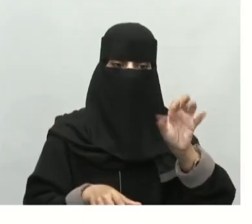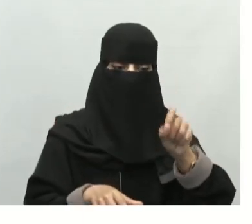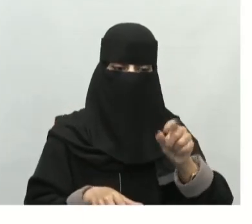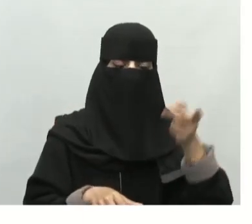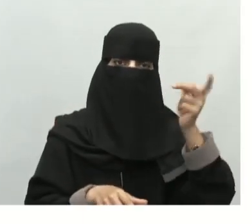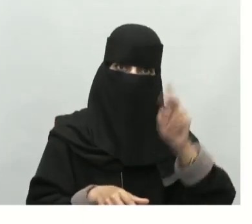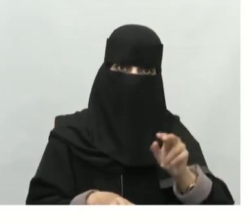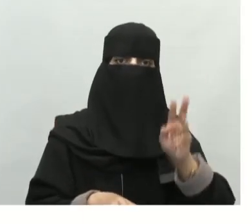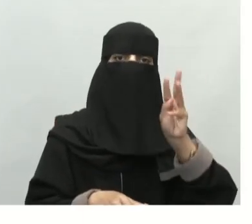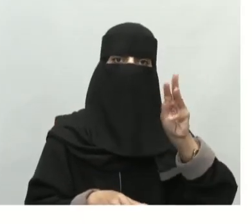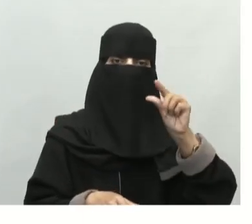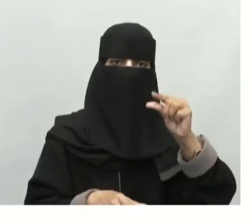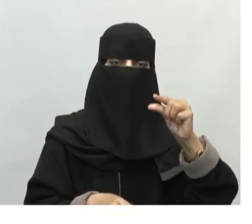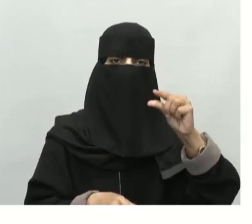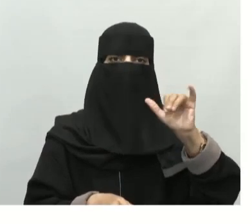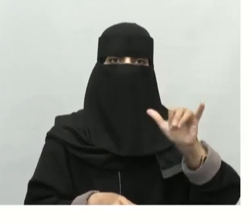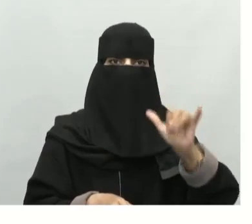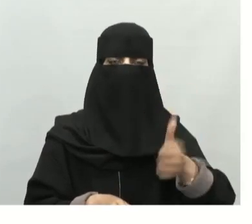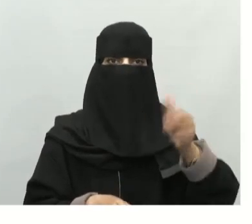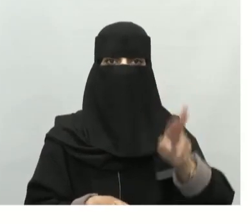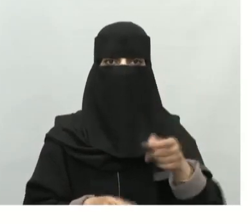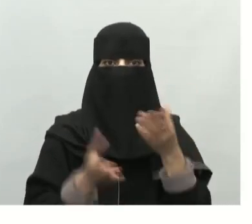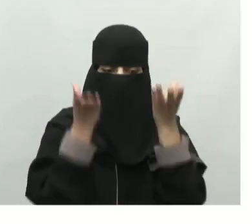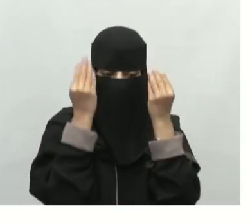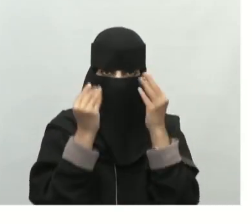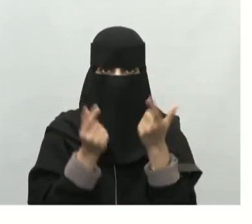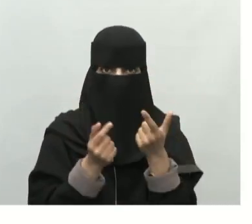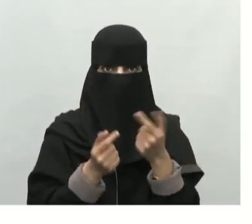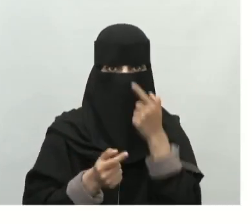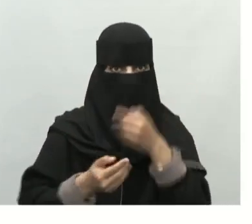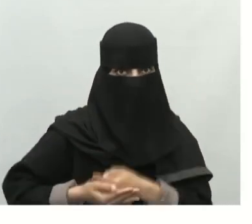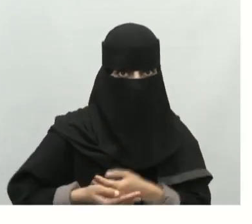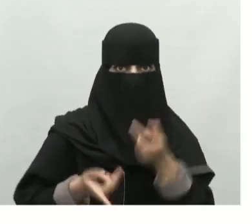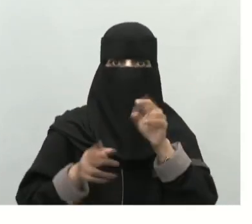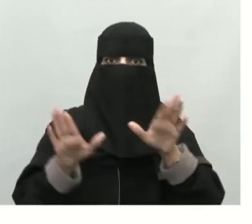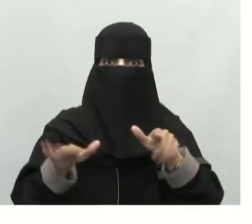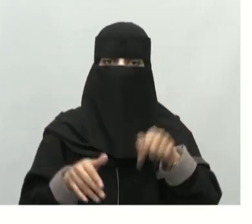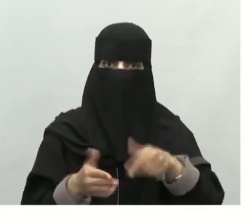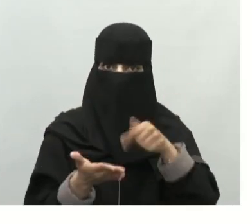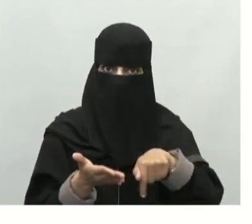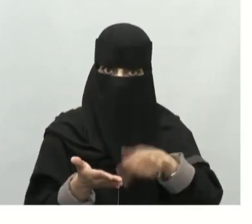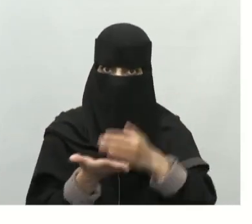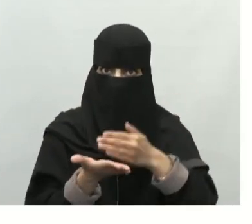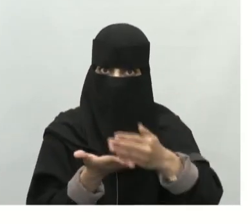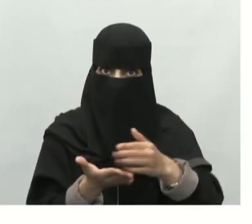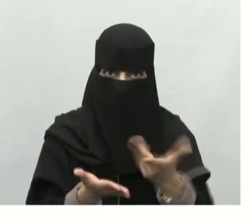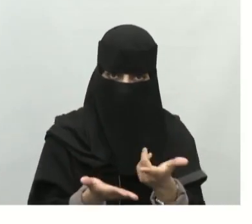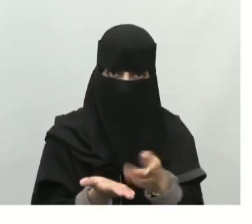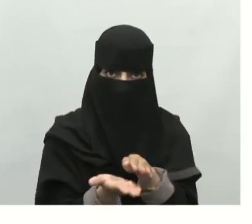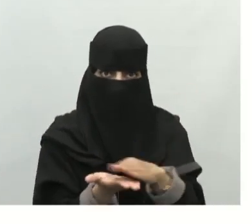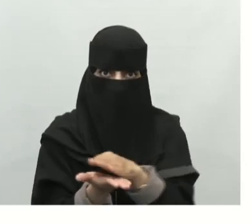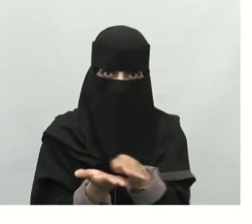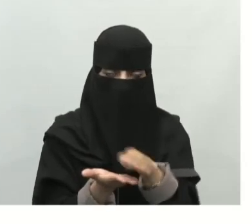على الثديات وتعرفنا على الطيور نكمل اليوم الزواحف نريد ان